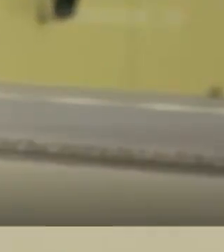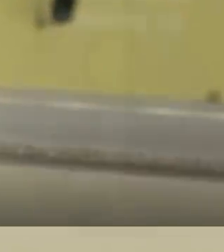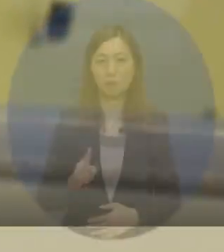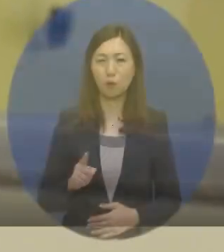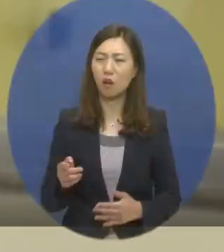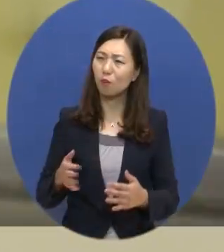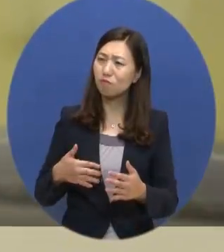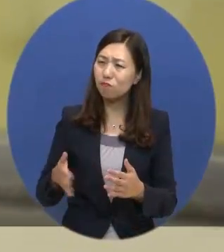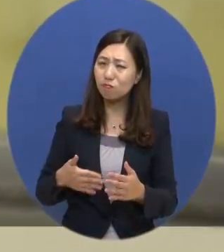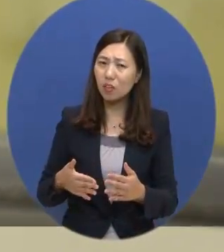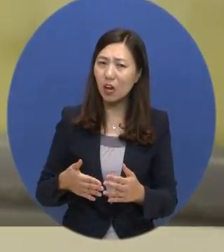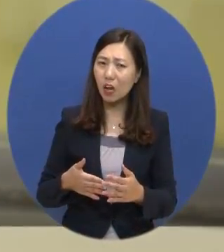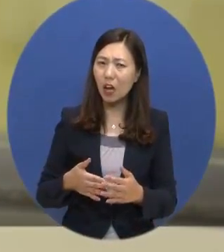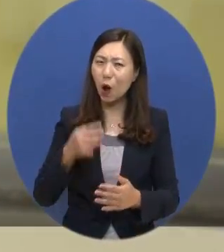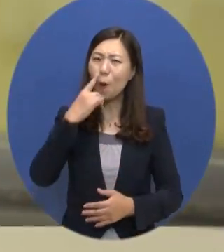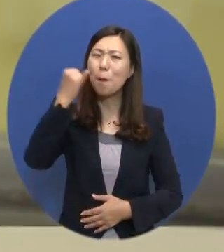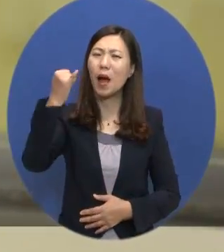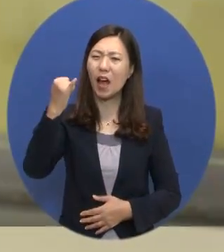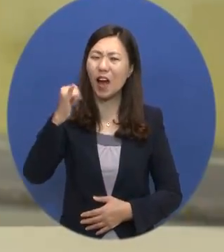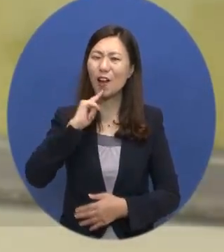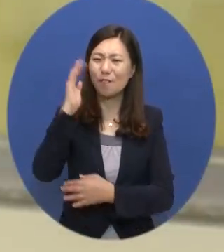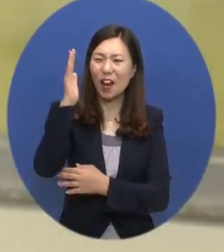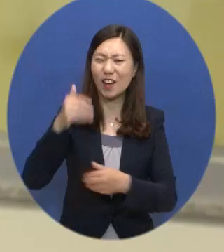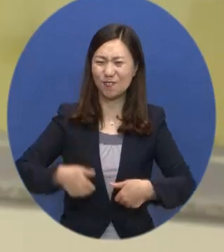다시 해야 되는데 민규 엄마도 얘기해야 되고 제일